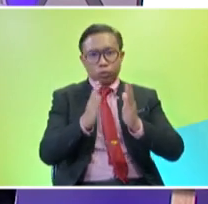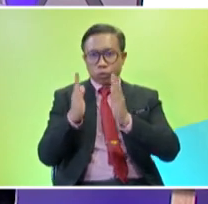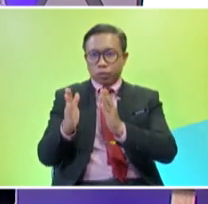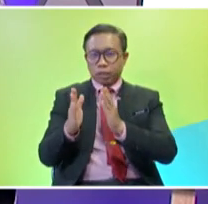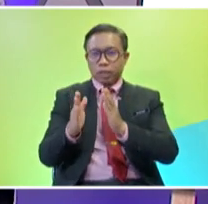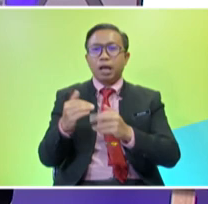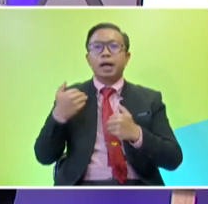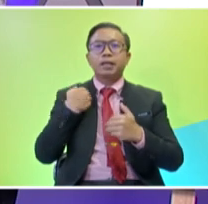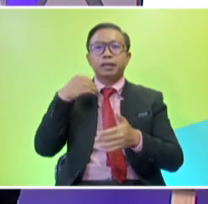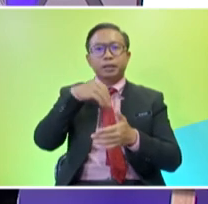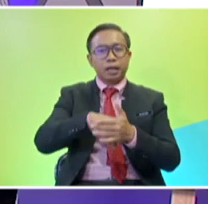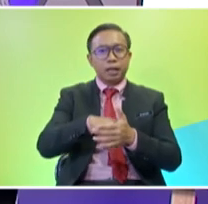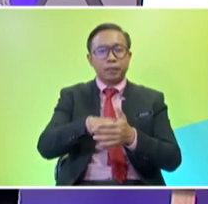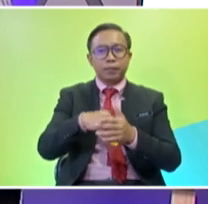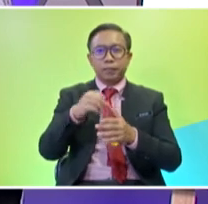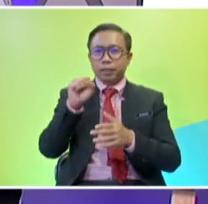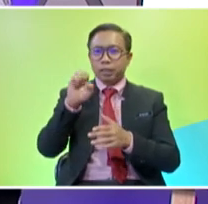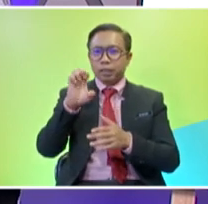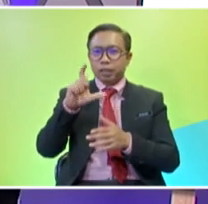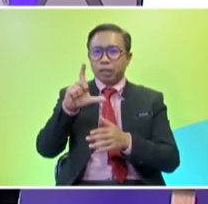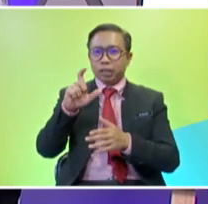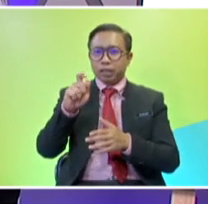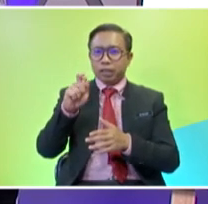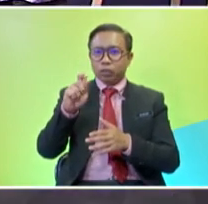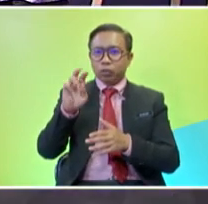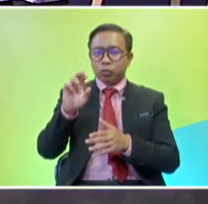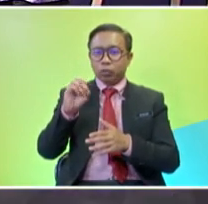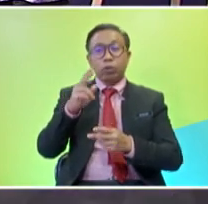yang ada dalam sirih elektrokimia ini